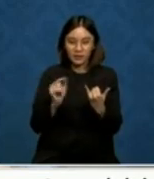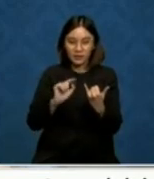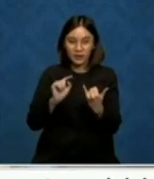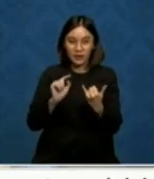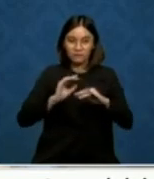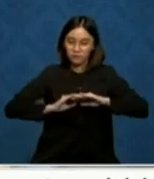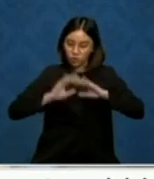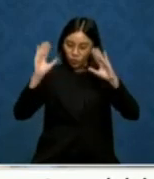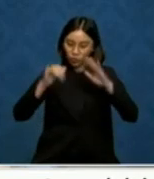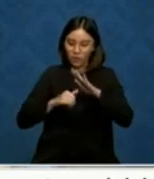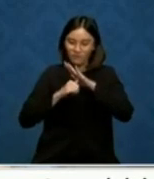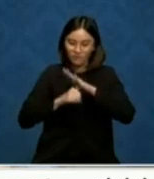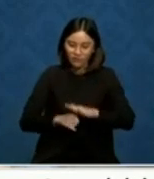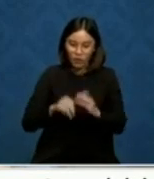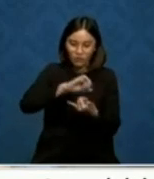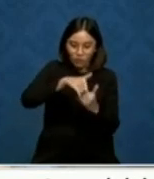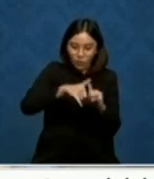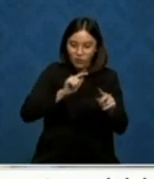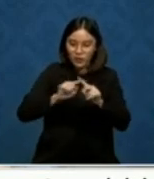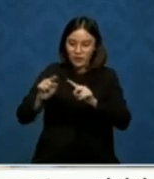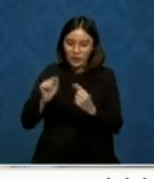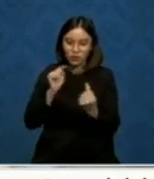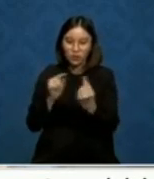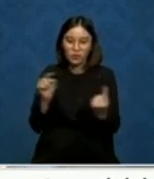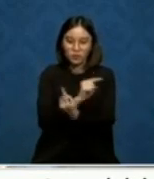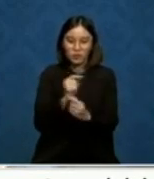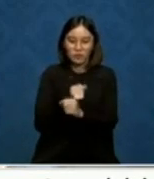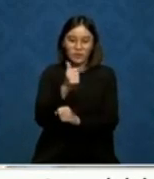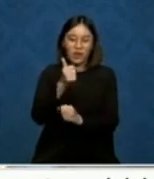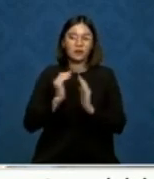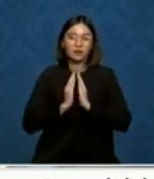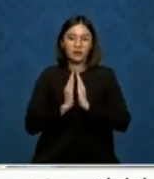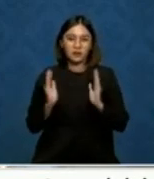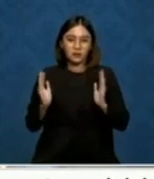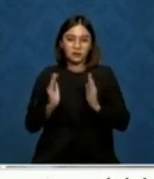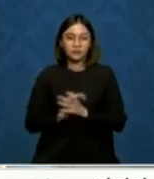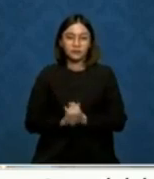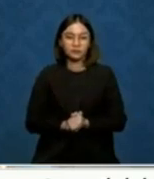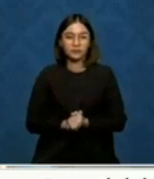จัดการคุกคามทางเพศในทุกมิติให้กับสังคมนะครับขอบพระคุณท่านประธานครับ